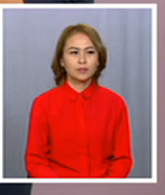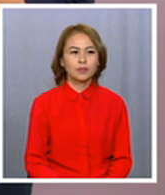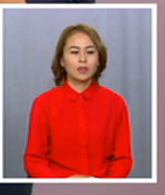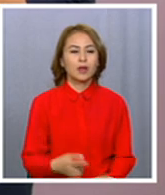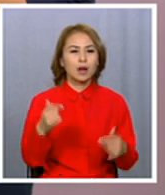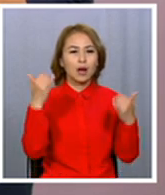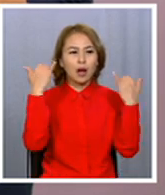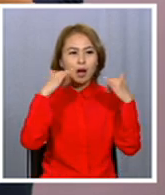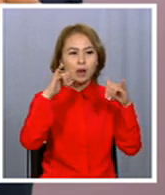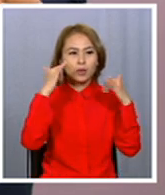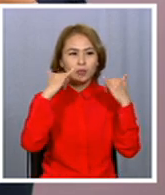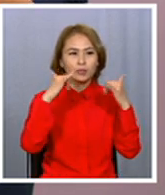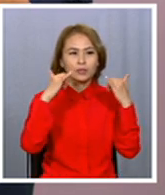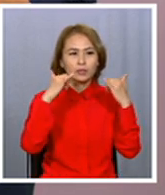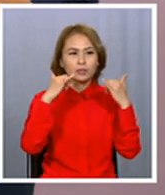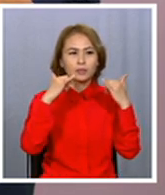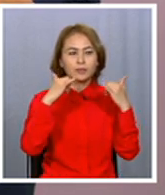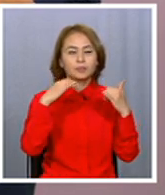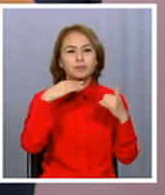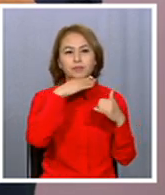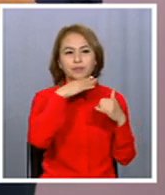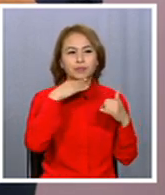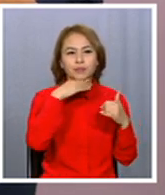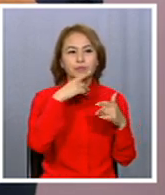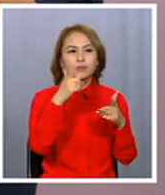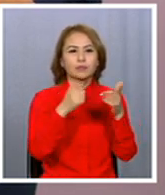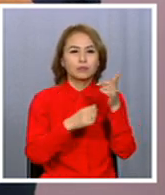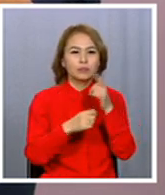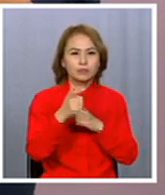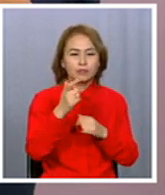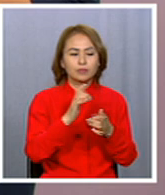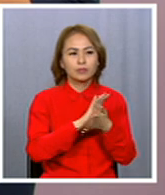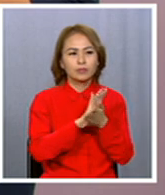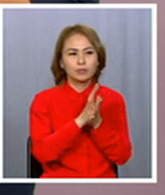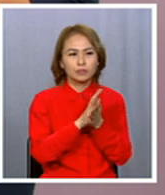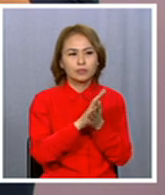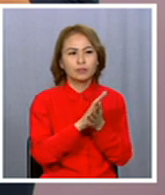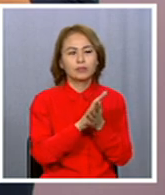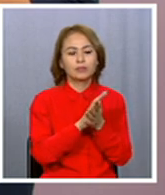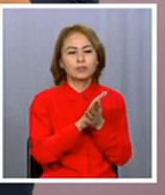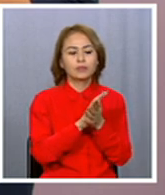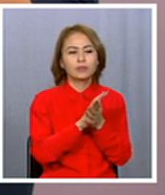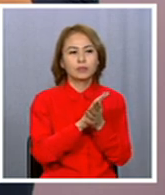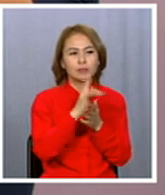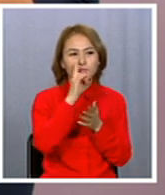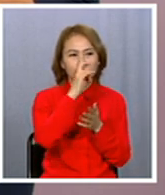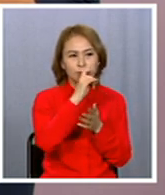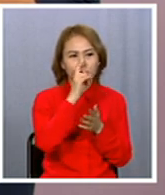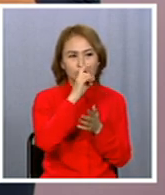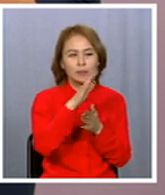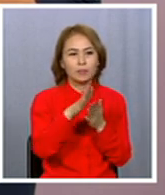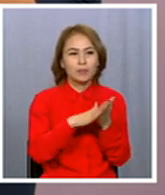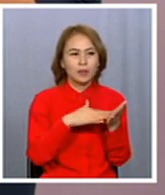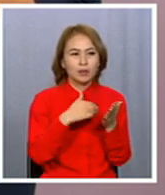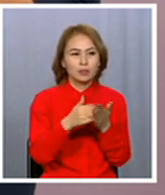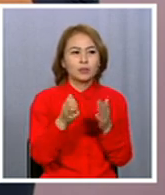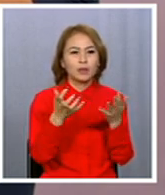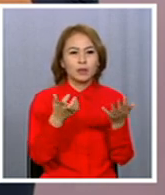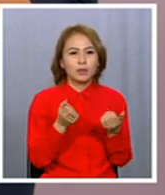жануарынан ет, құрт, сүт, ірімшік, май өнімдерін алады